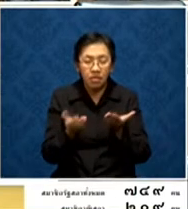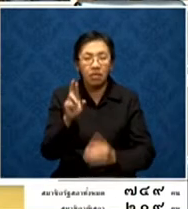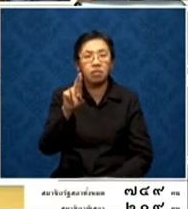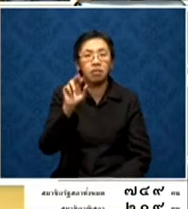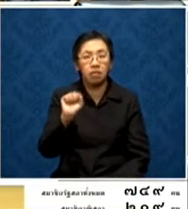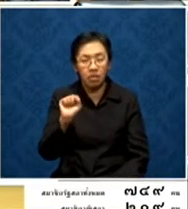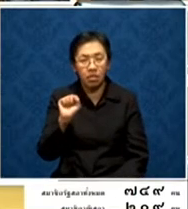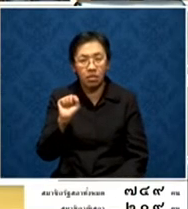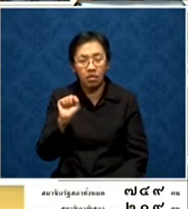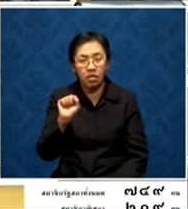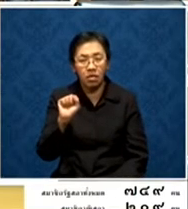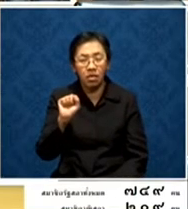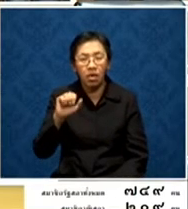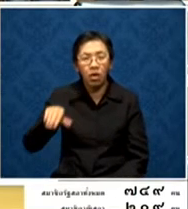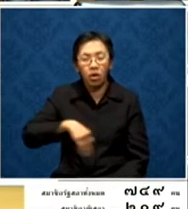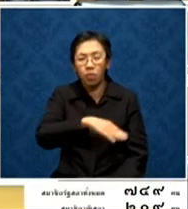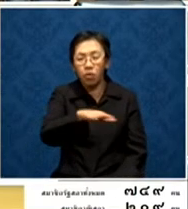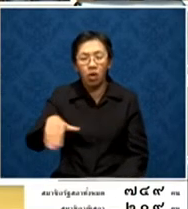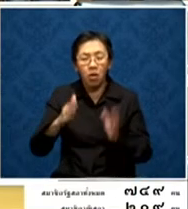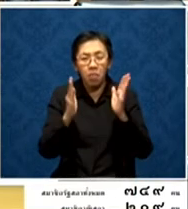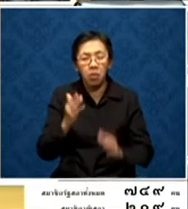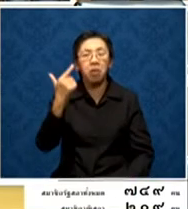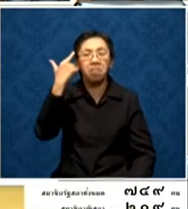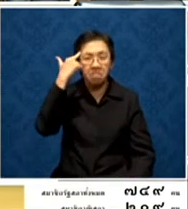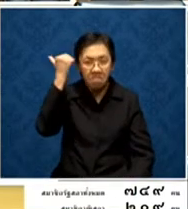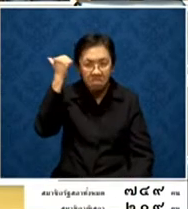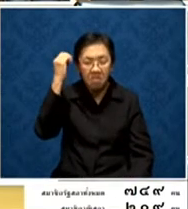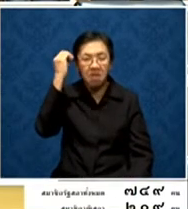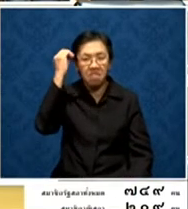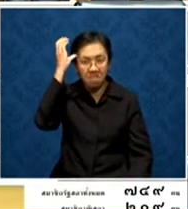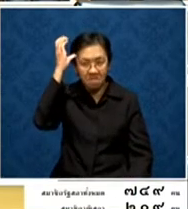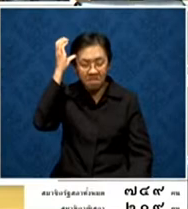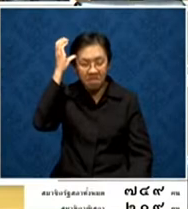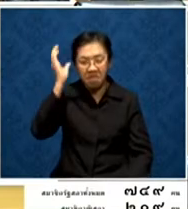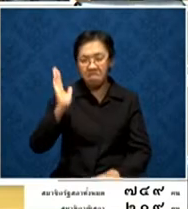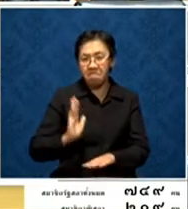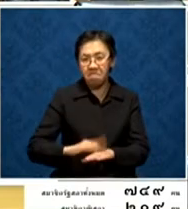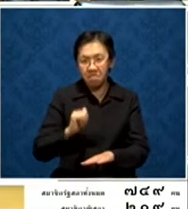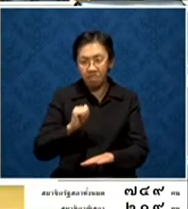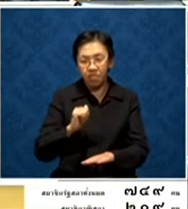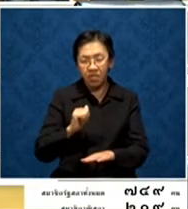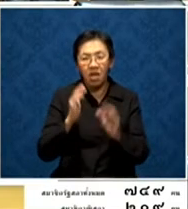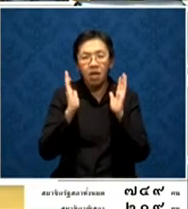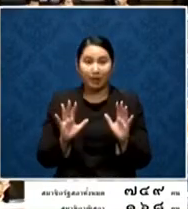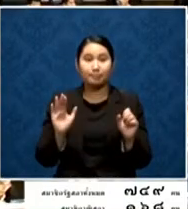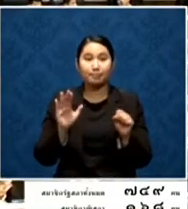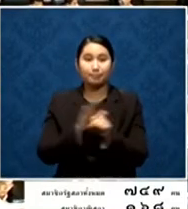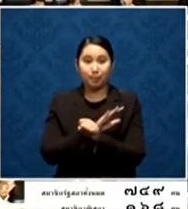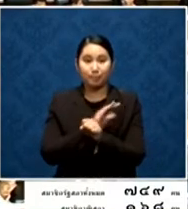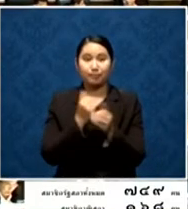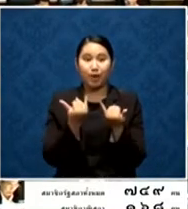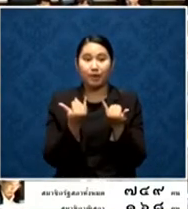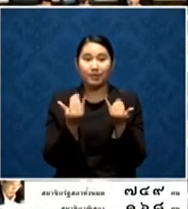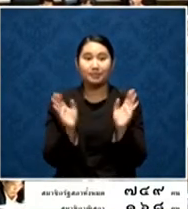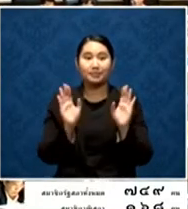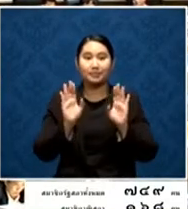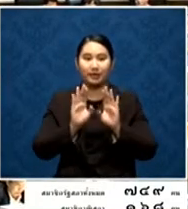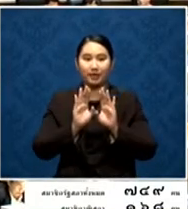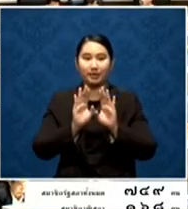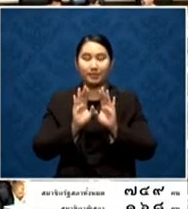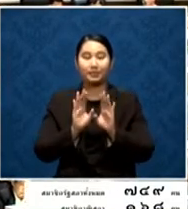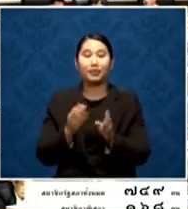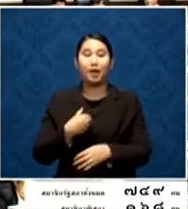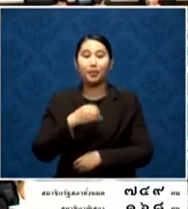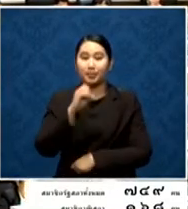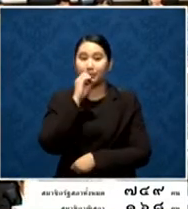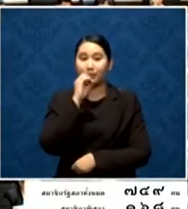ว่าอย่างที่เห็นนะครับว่าในสภาชุดที่แล้วเนี่ย เพดานในการพูดคุยถึงเรื่องต่างๆเนี่ยอาจจะยัง